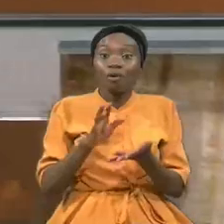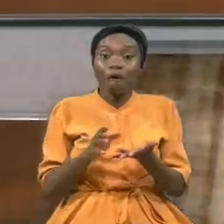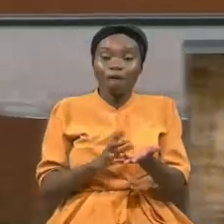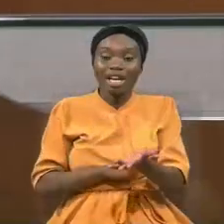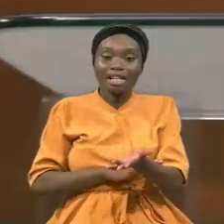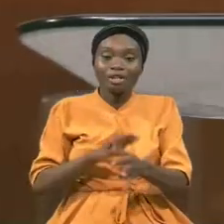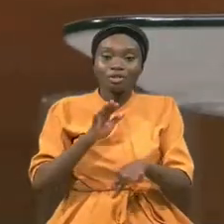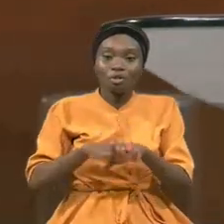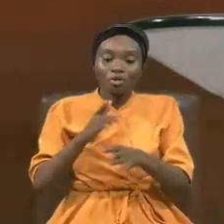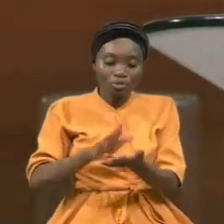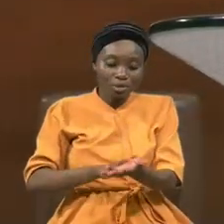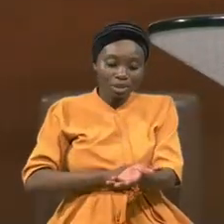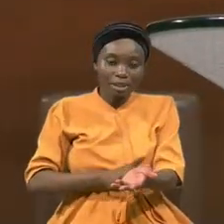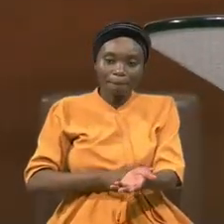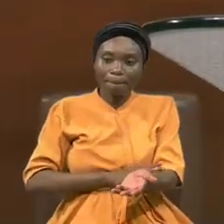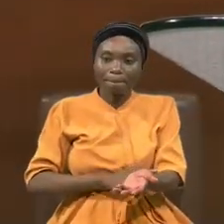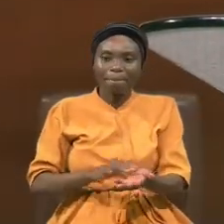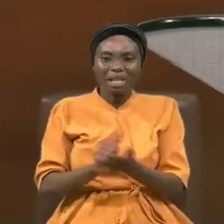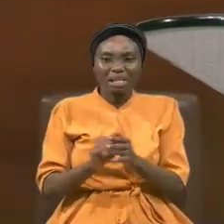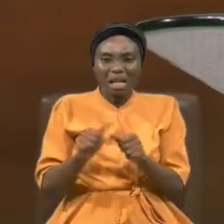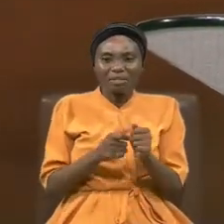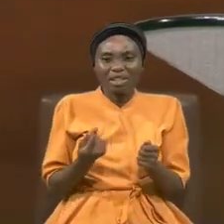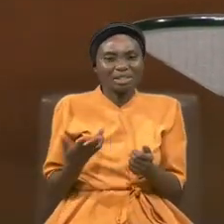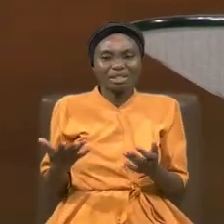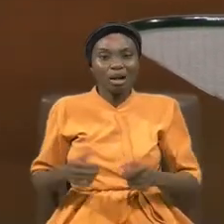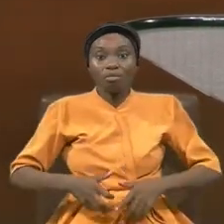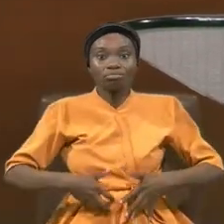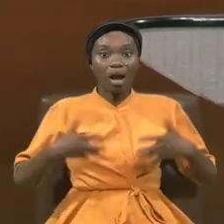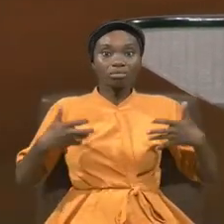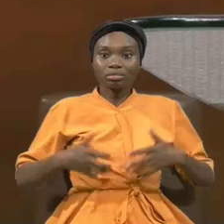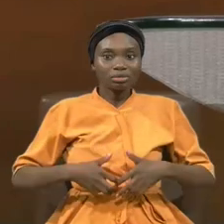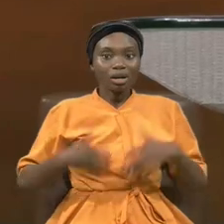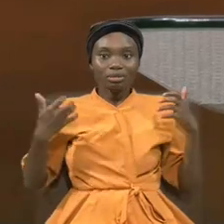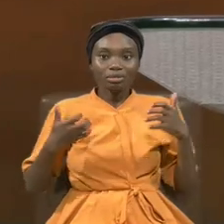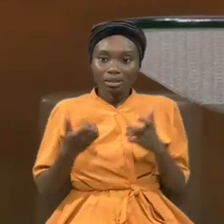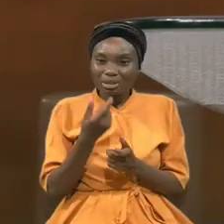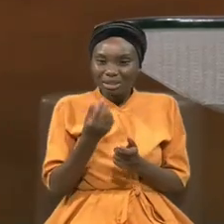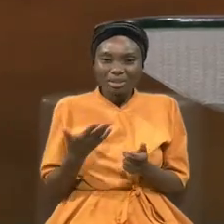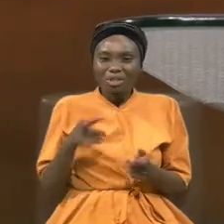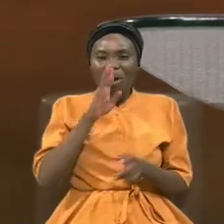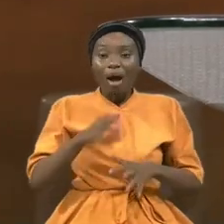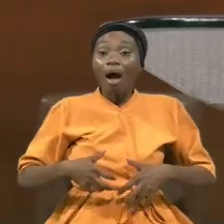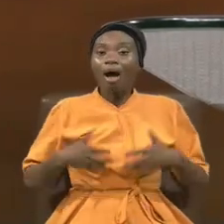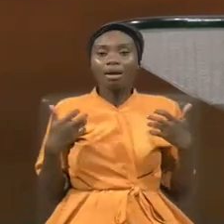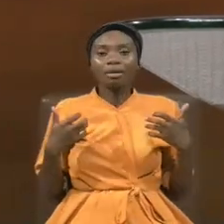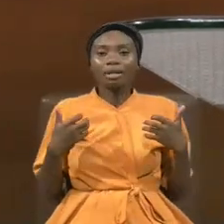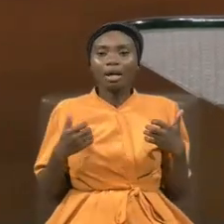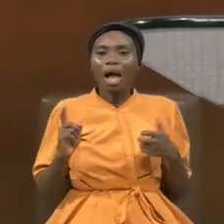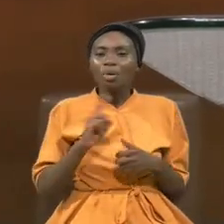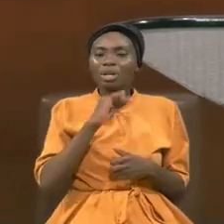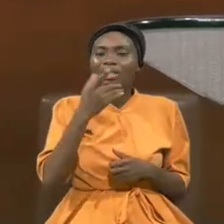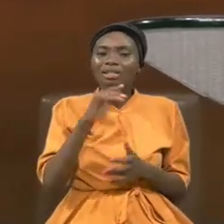votre sentiment à la peau. Un peu de choses, vous êtes emporté. Un peu de choses, vous vous énervez. Où